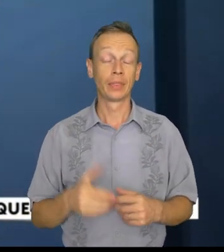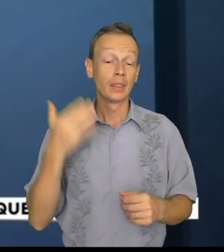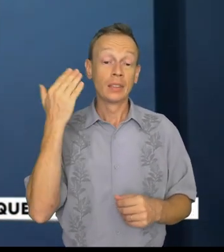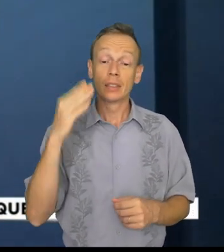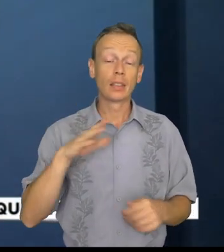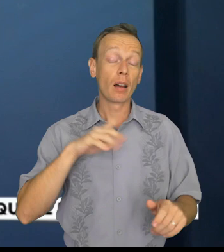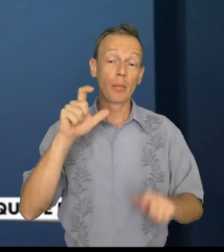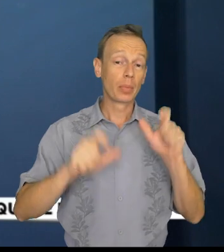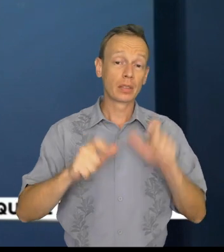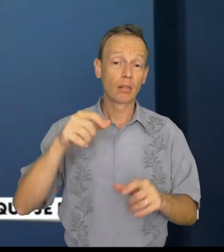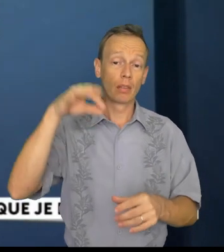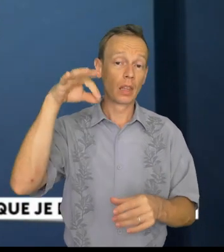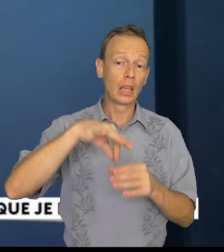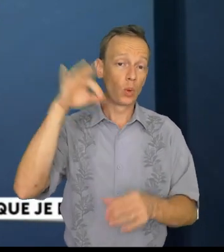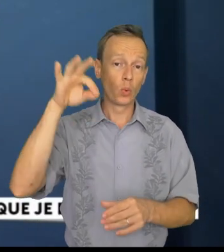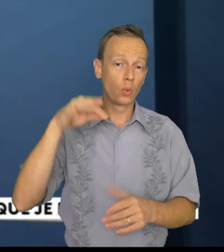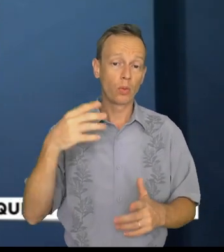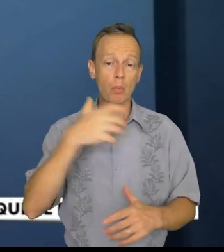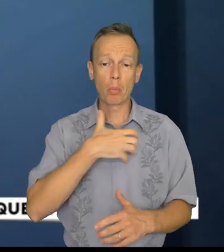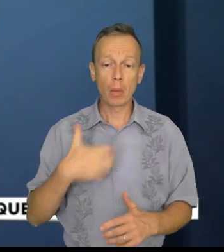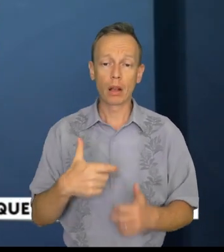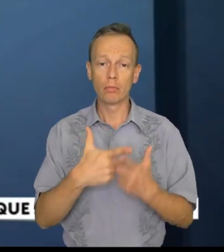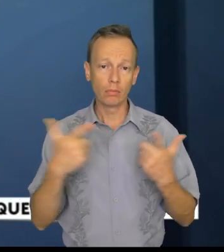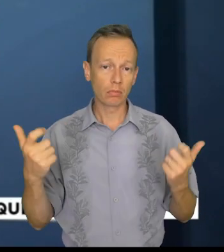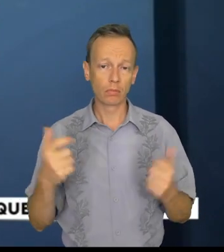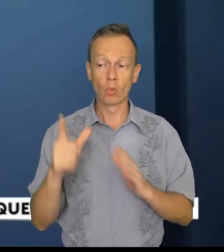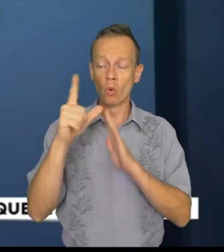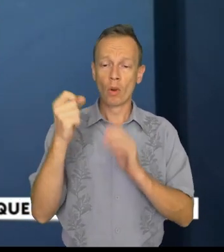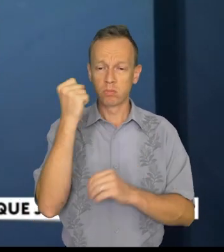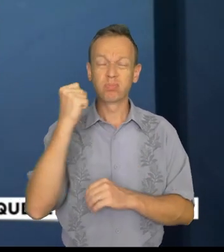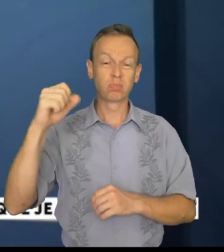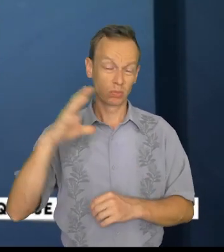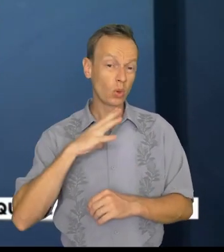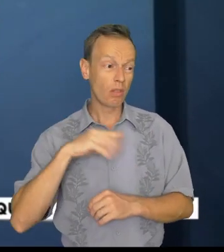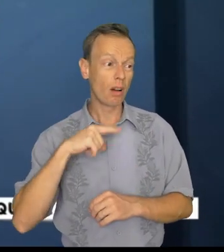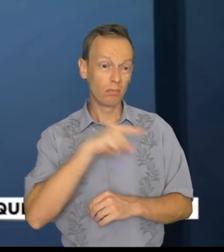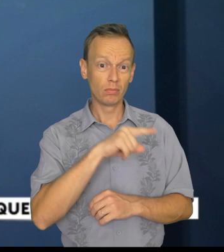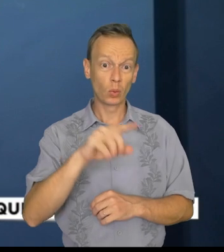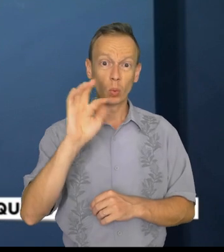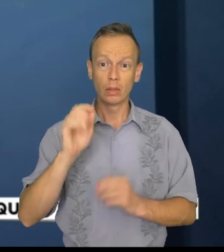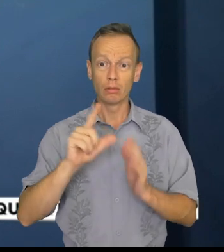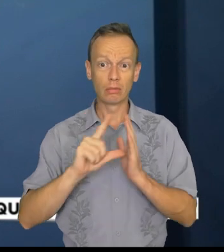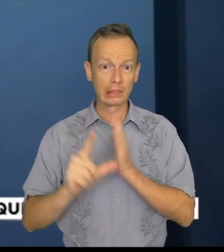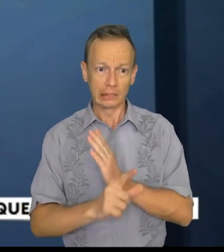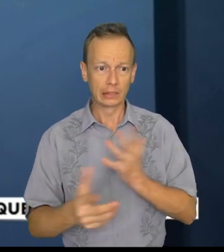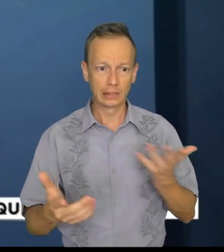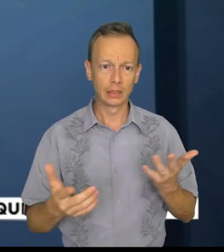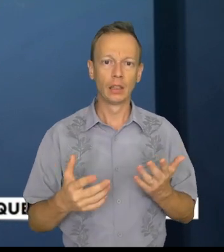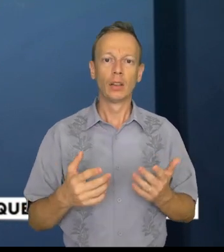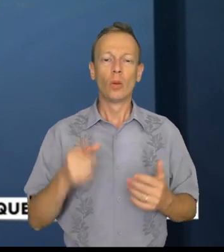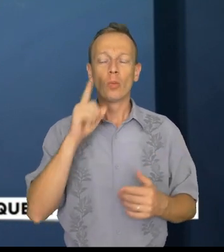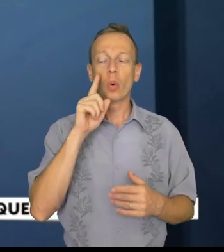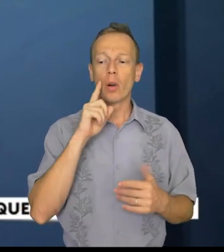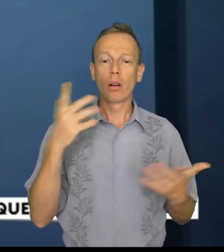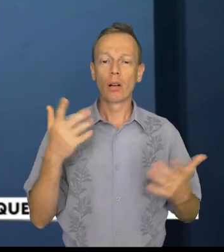des élus, qui commettent des infractions qui sont souvent à ce que l'on appelle la prise illégale